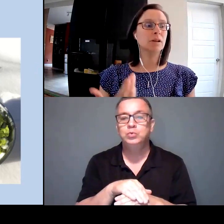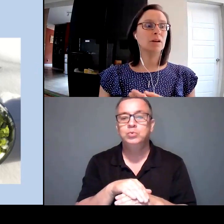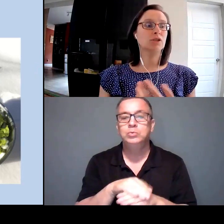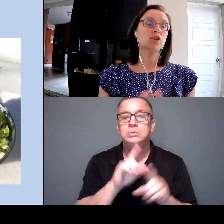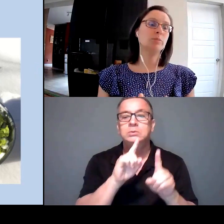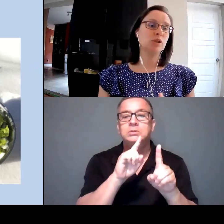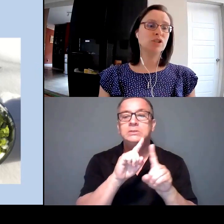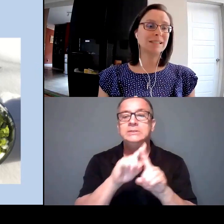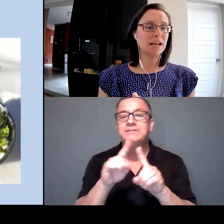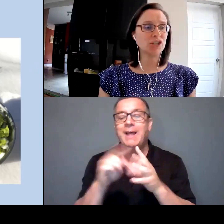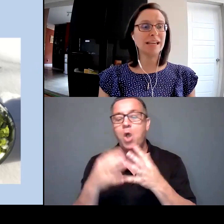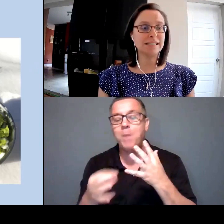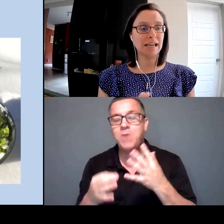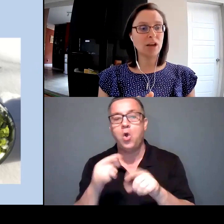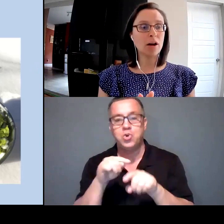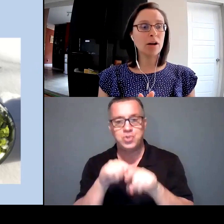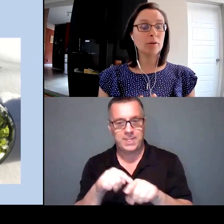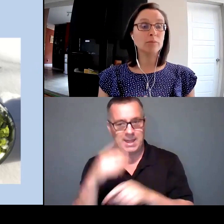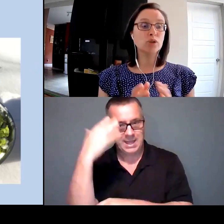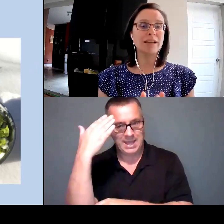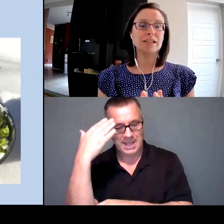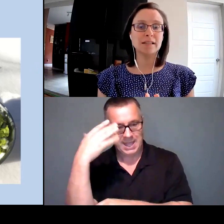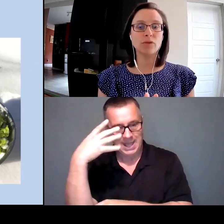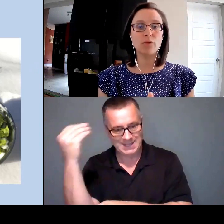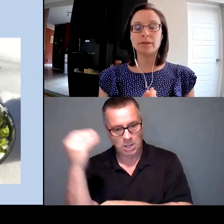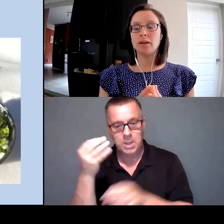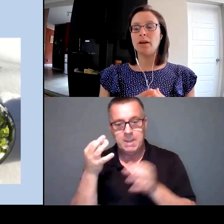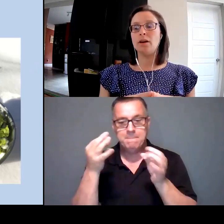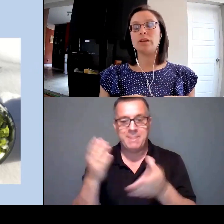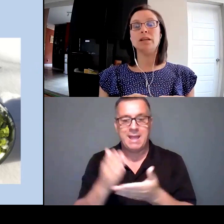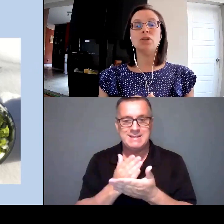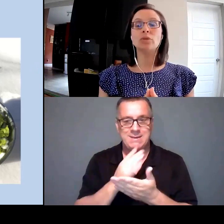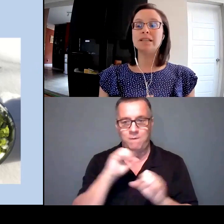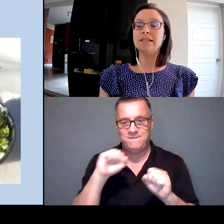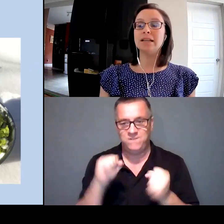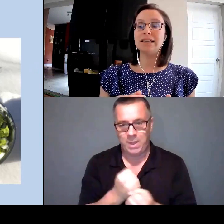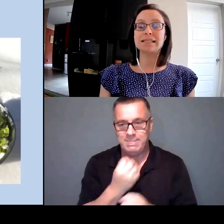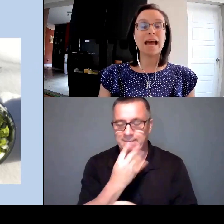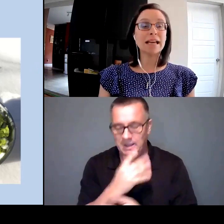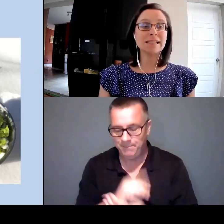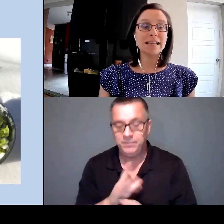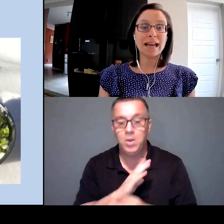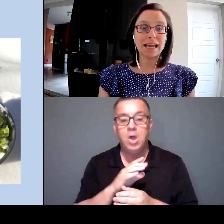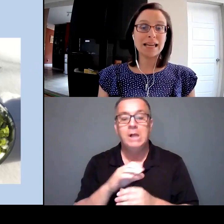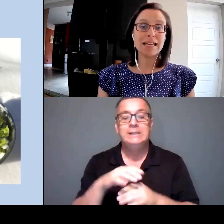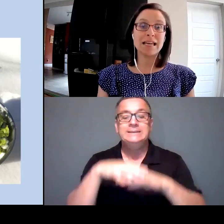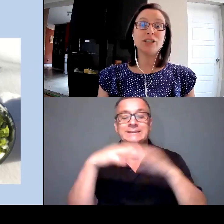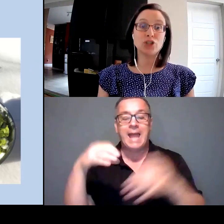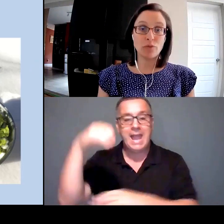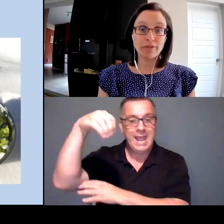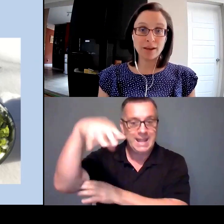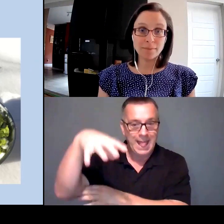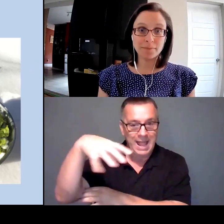différentes options de jardinage extérieur durant les saisons froides. OK? Donc, il y a les serres éclairées